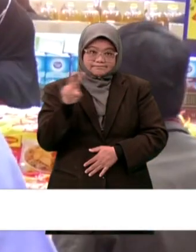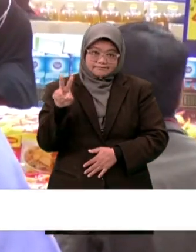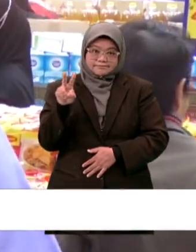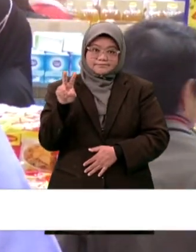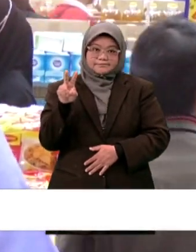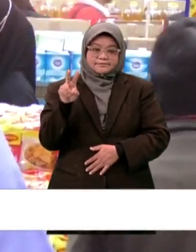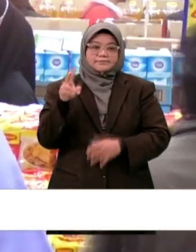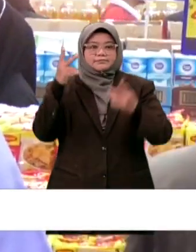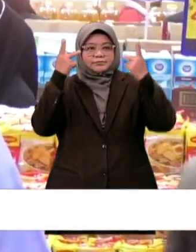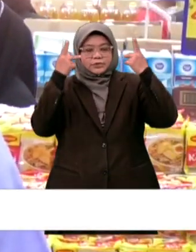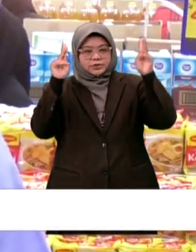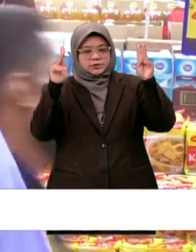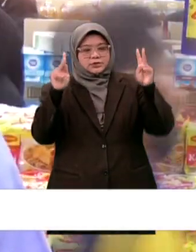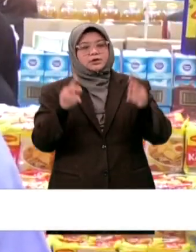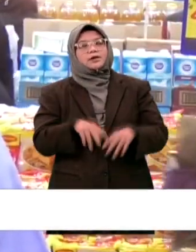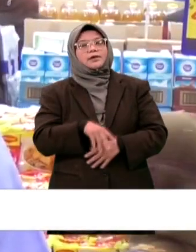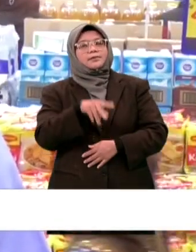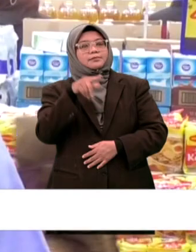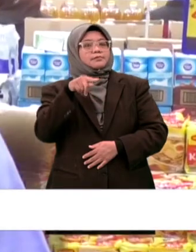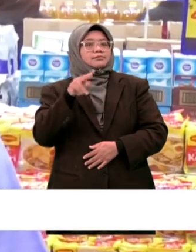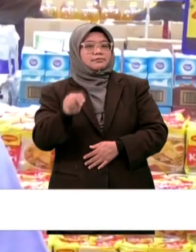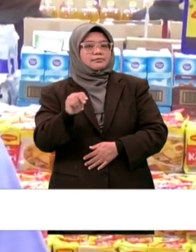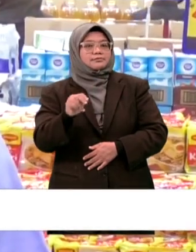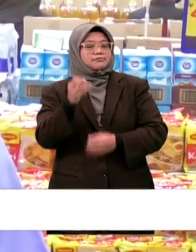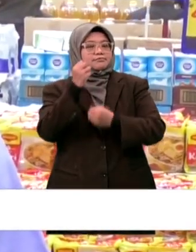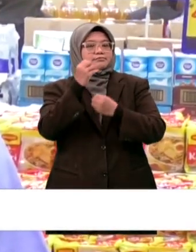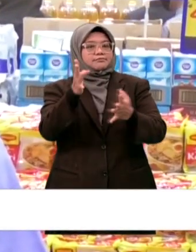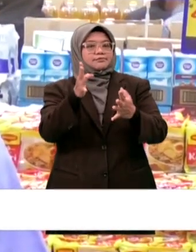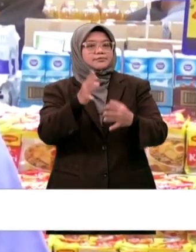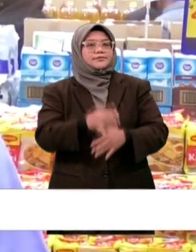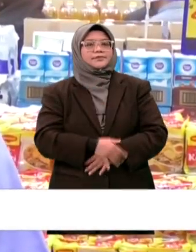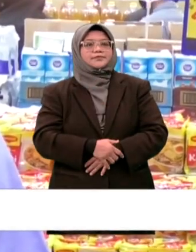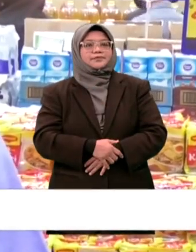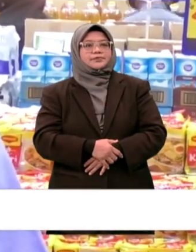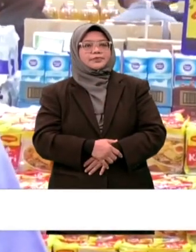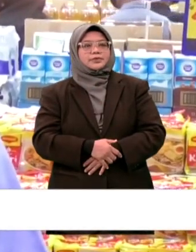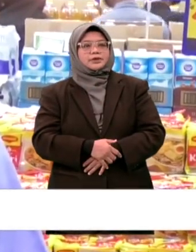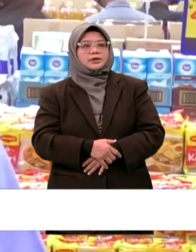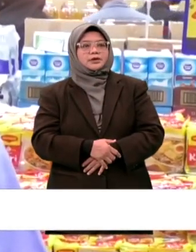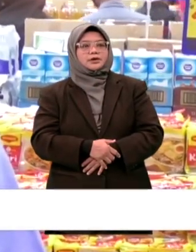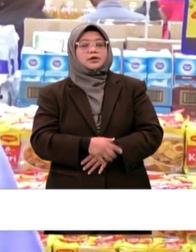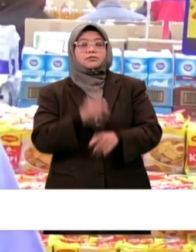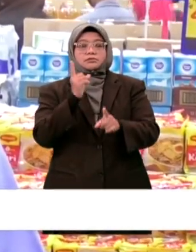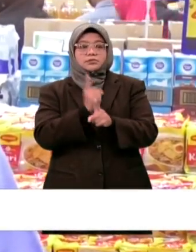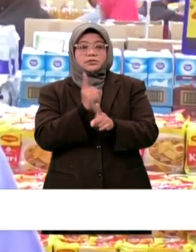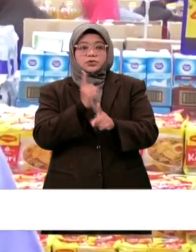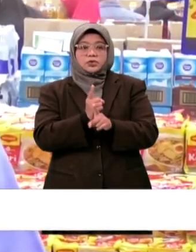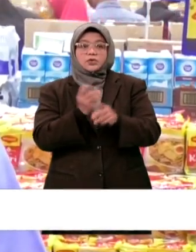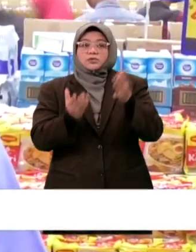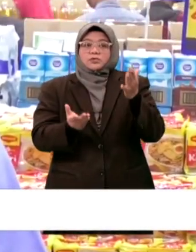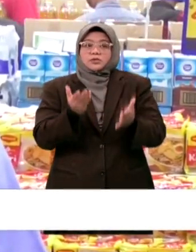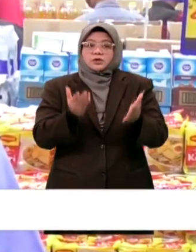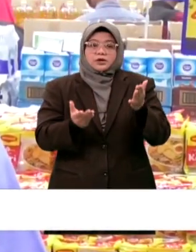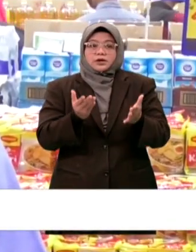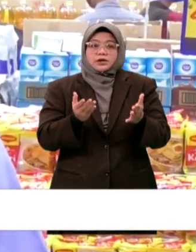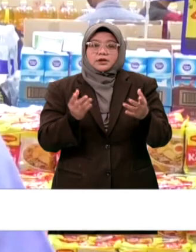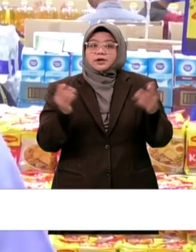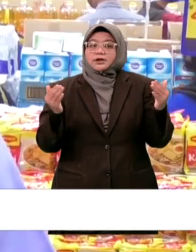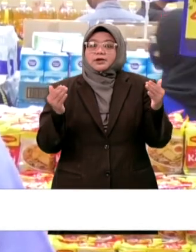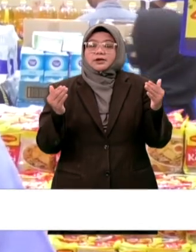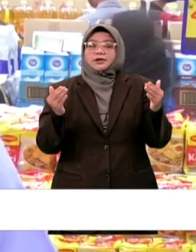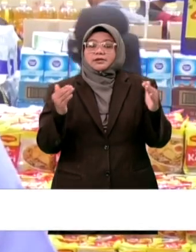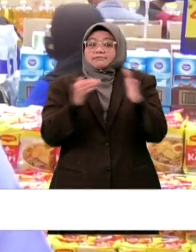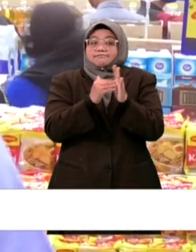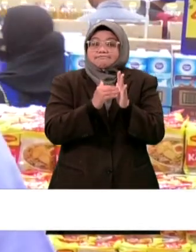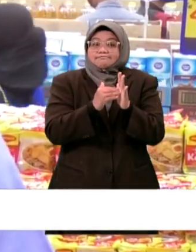pengungsi perikatan nasionalisme pun buat kenyataan beliau dalam keadaan tertentu tidak menjadi halangan untuk